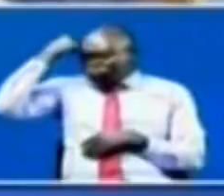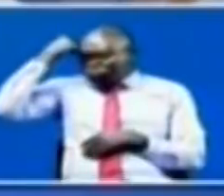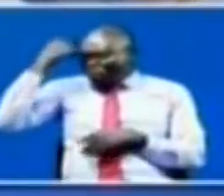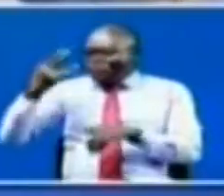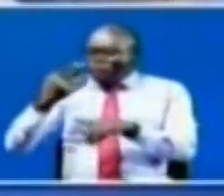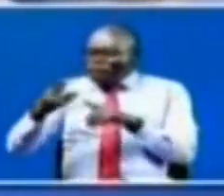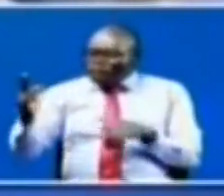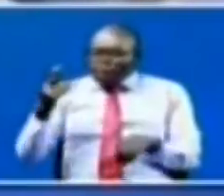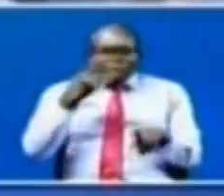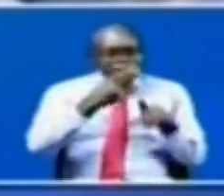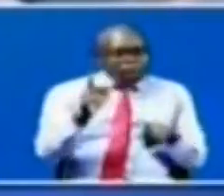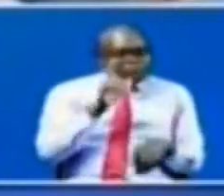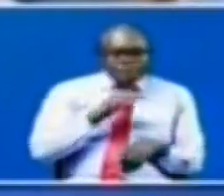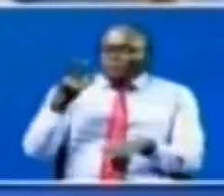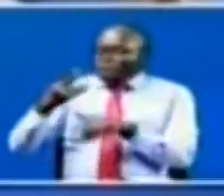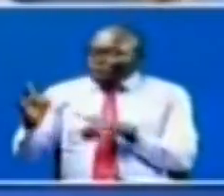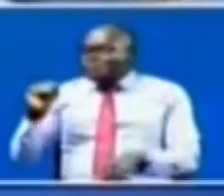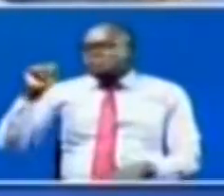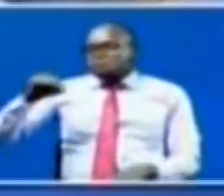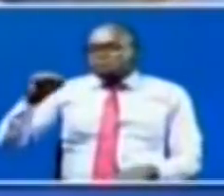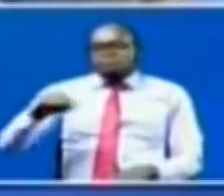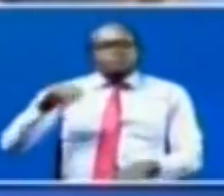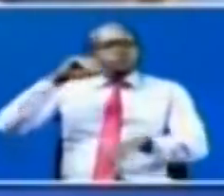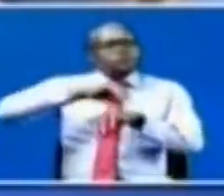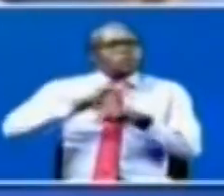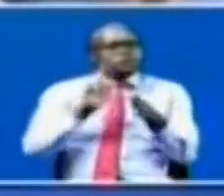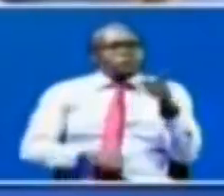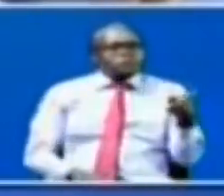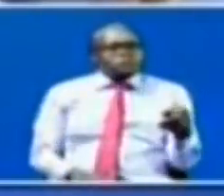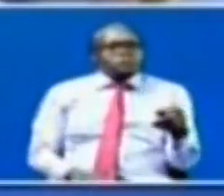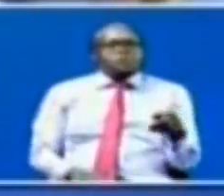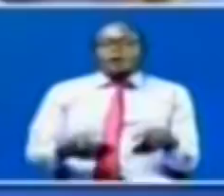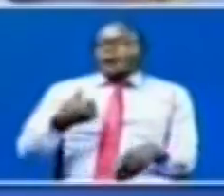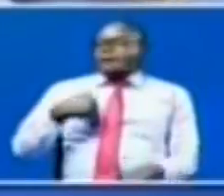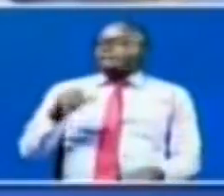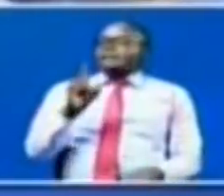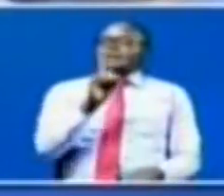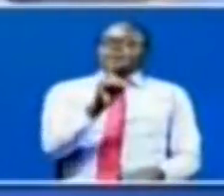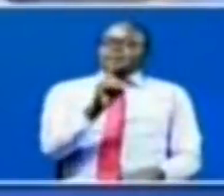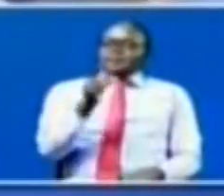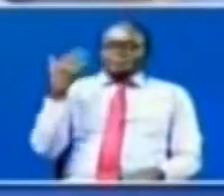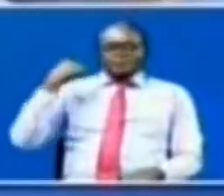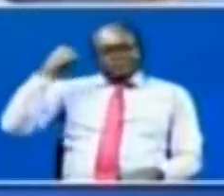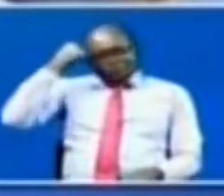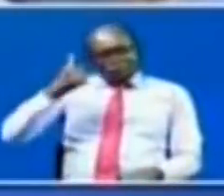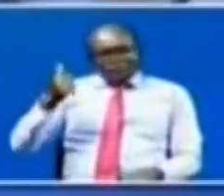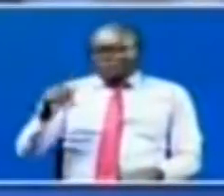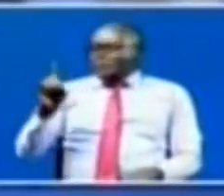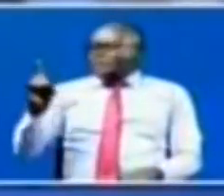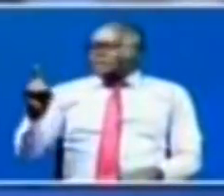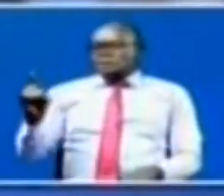4. Ulimaliza form 4. Kupata grade gani? Mimi grade niko na D. Siku anashika sana because... Kwani D ni